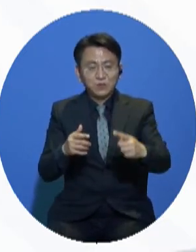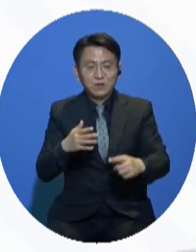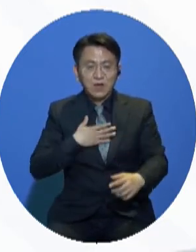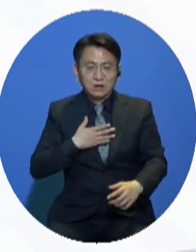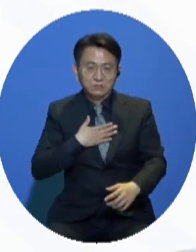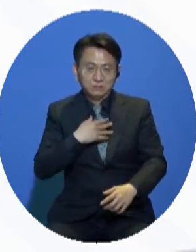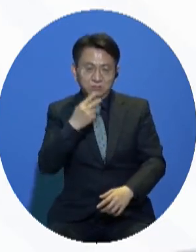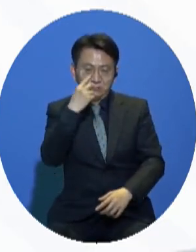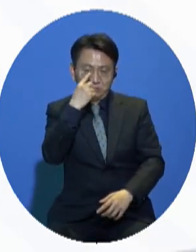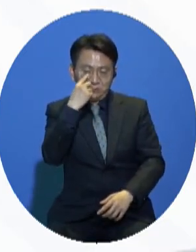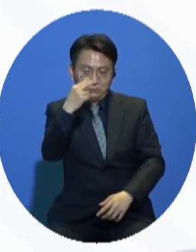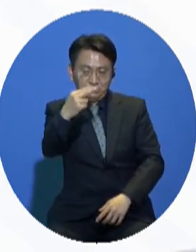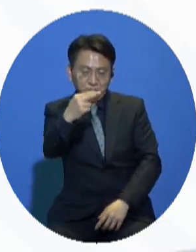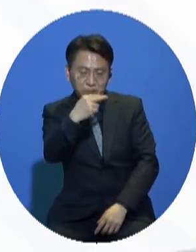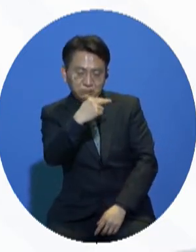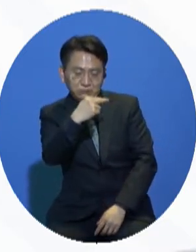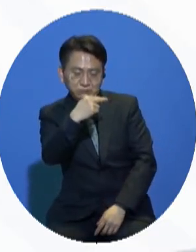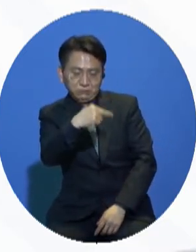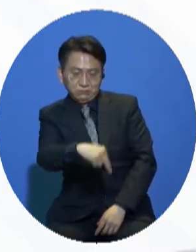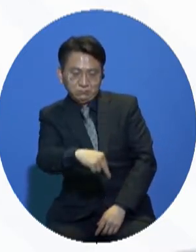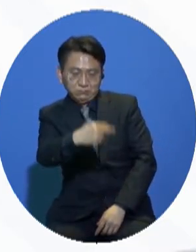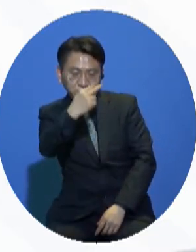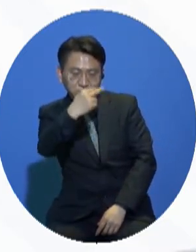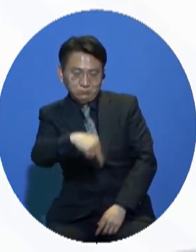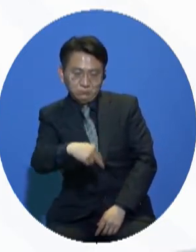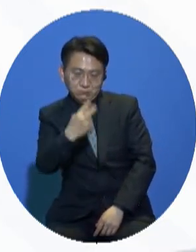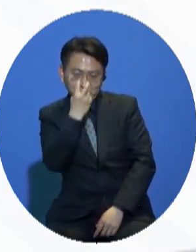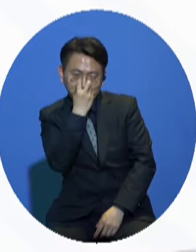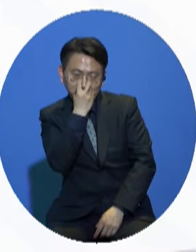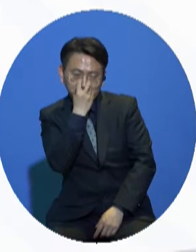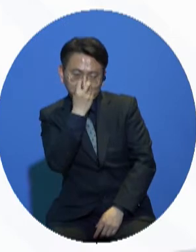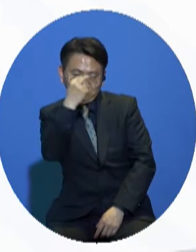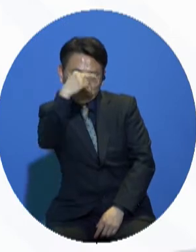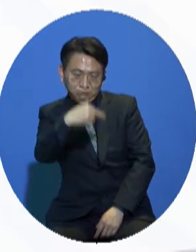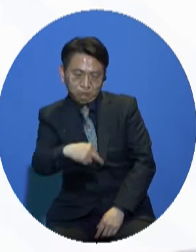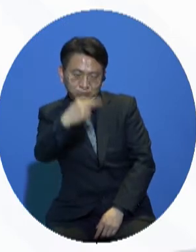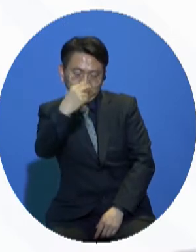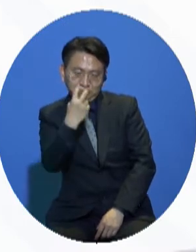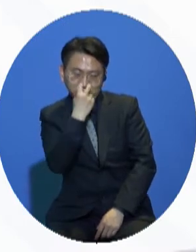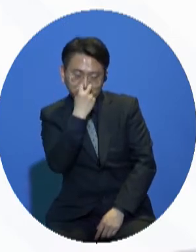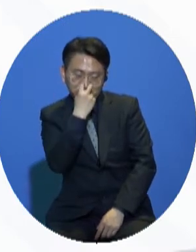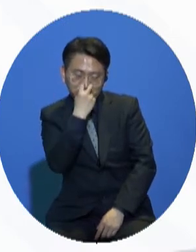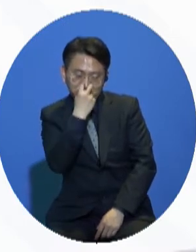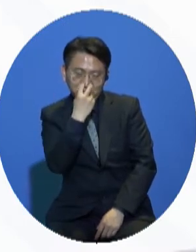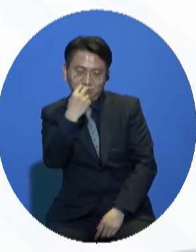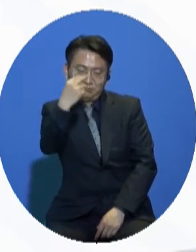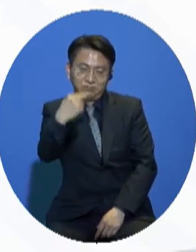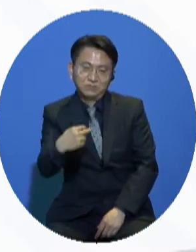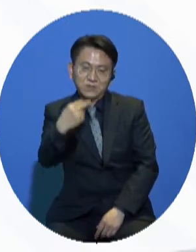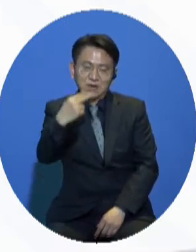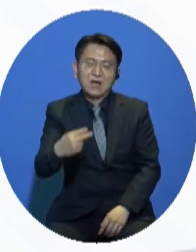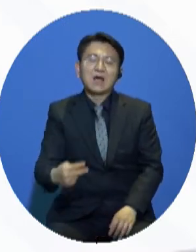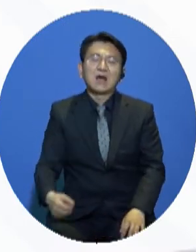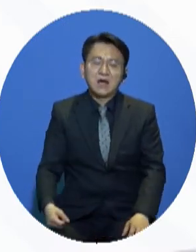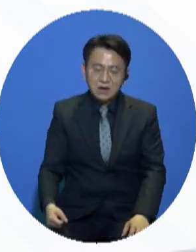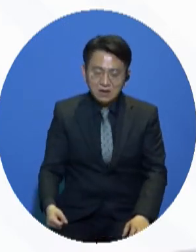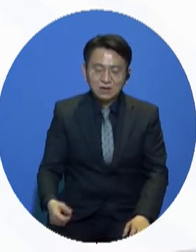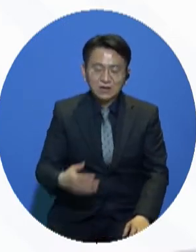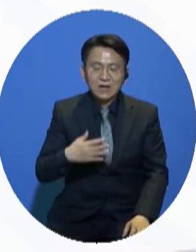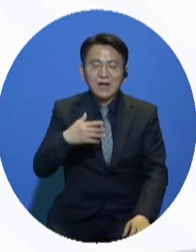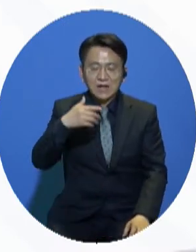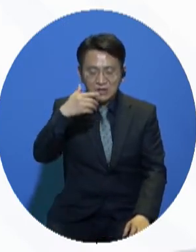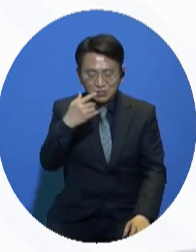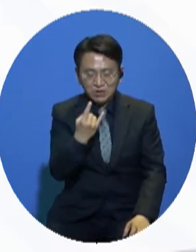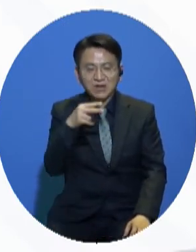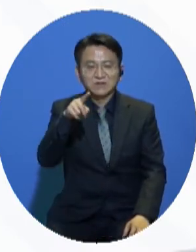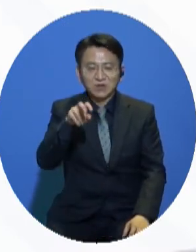just to my right 왼쪽 hand. 팔이나 The easiest 다리의 way for me to show you 움직임을 how 아주 my 유심히 disability 살펴보게 affects me 됩니다. on an 그렇게 everyday basis 되면은 아, is to just 진짜 put up both